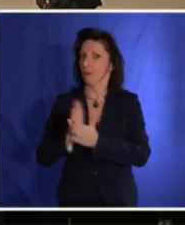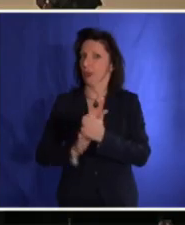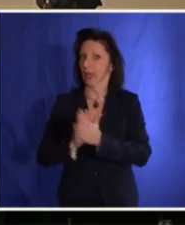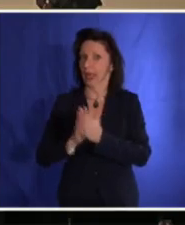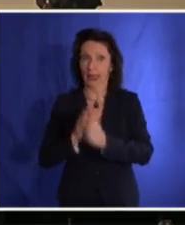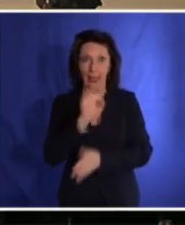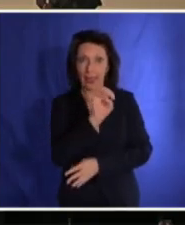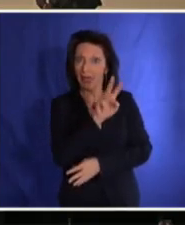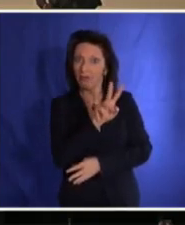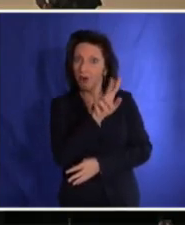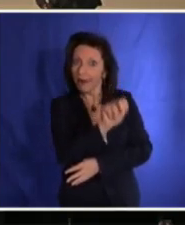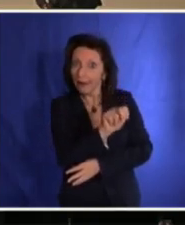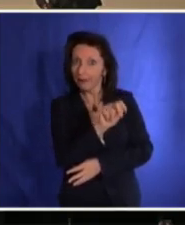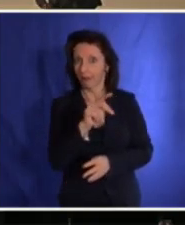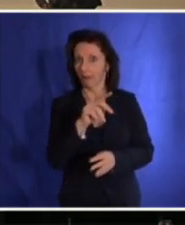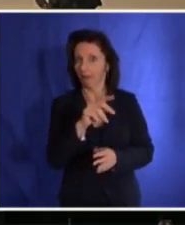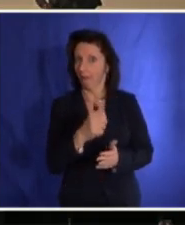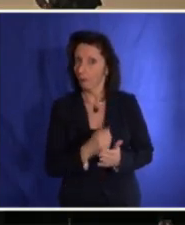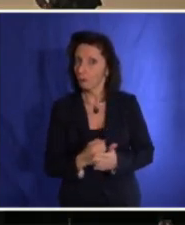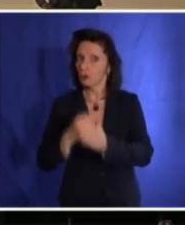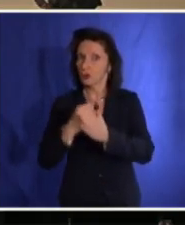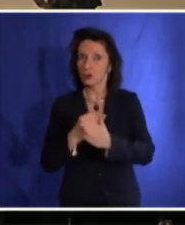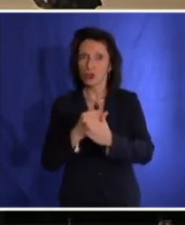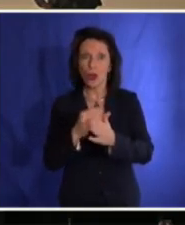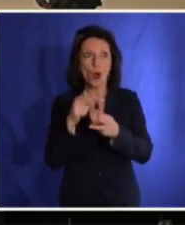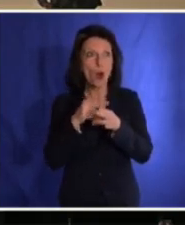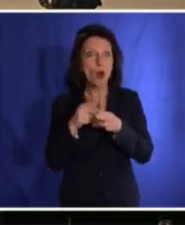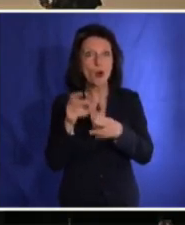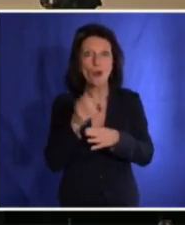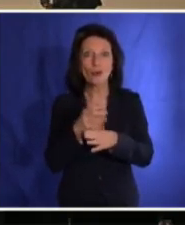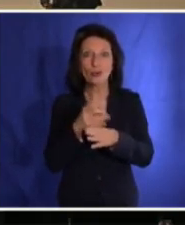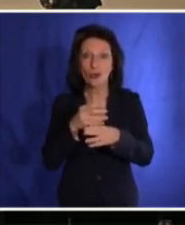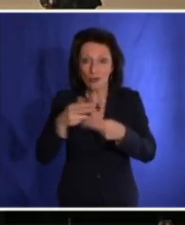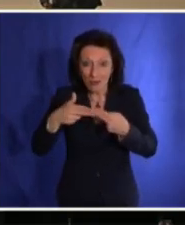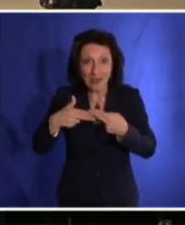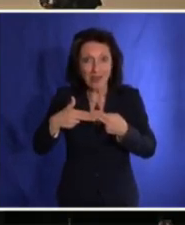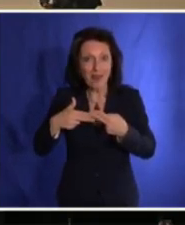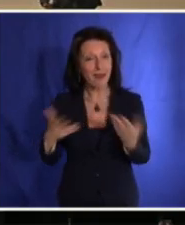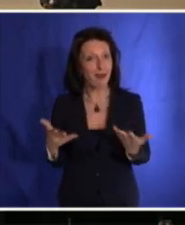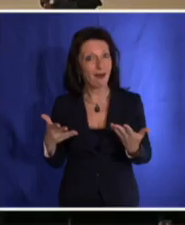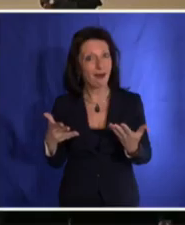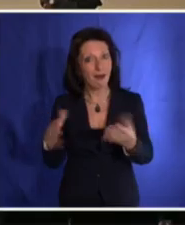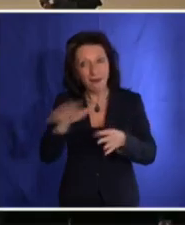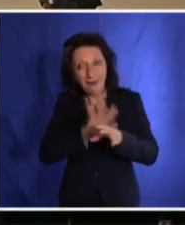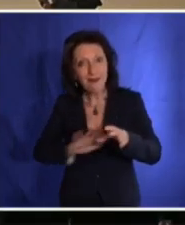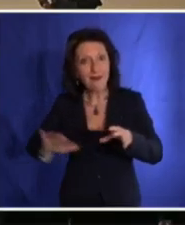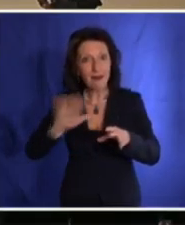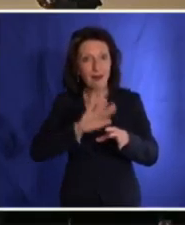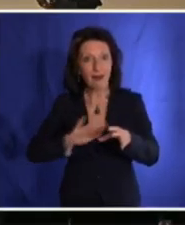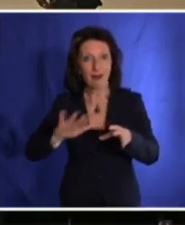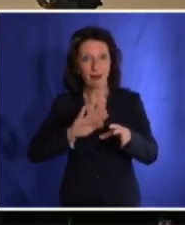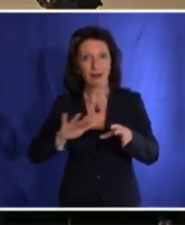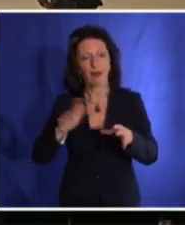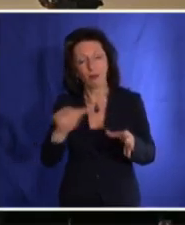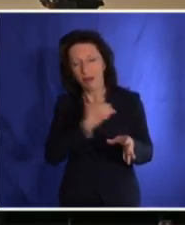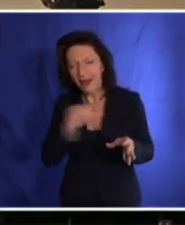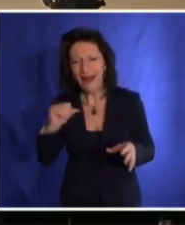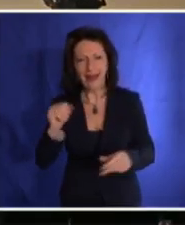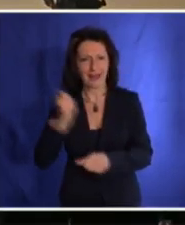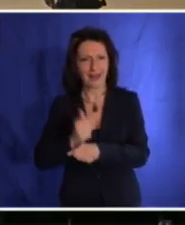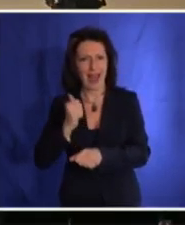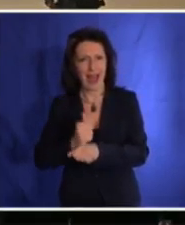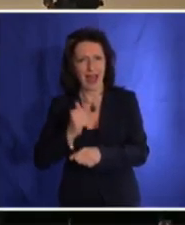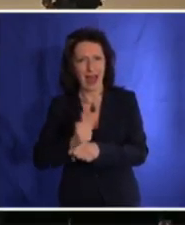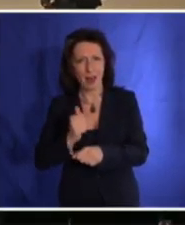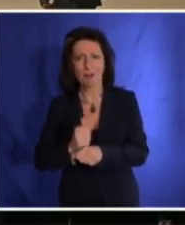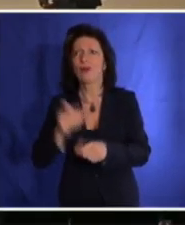dass wir den wertvollen Rohstoff aus der Region mit viel eigener Arbeit zu einem wertvollen Energieträger machen. Und das